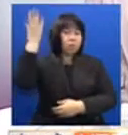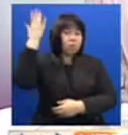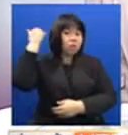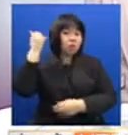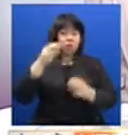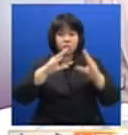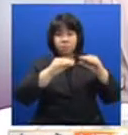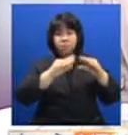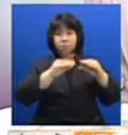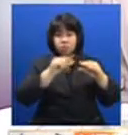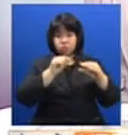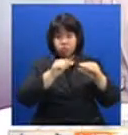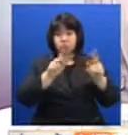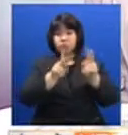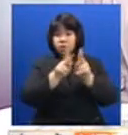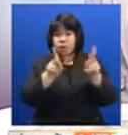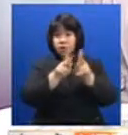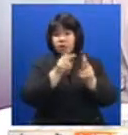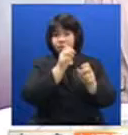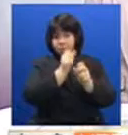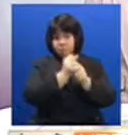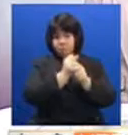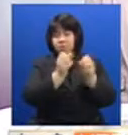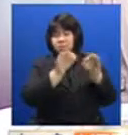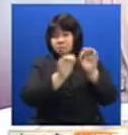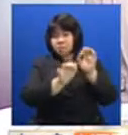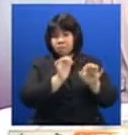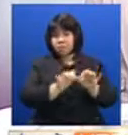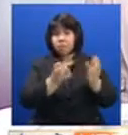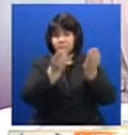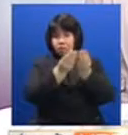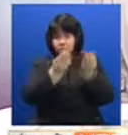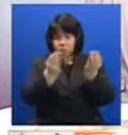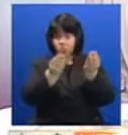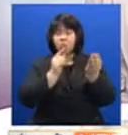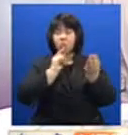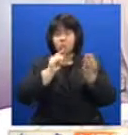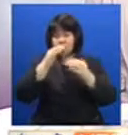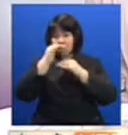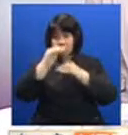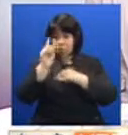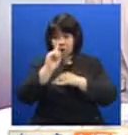กำหนดให้ประธานสารรฐธมนูน